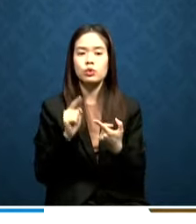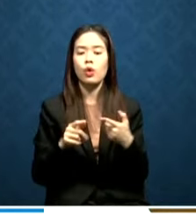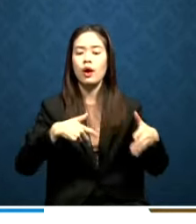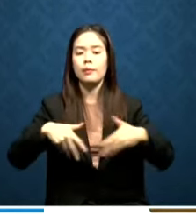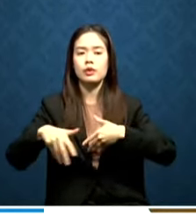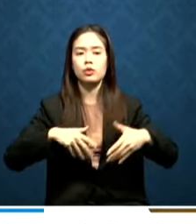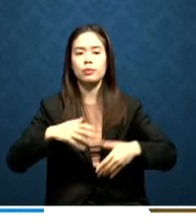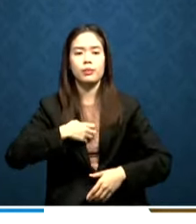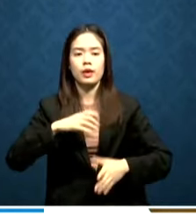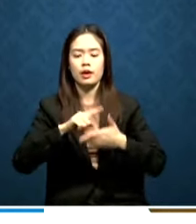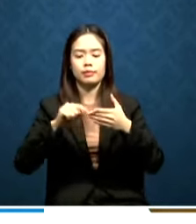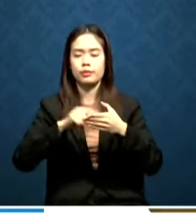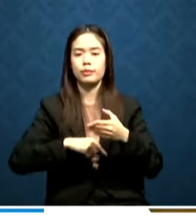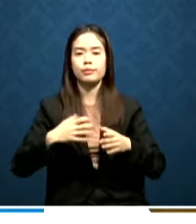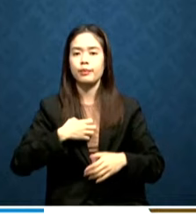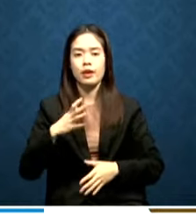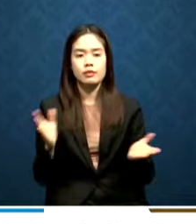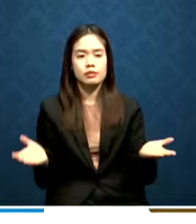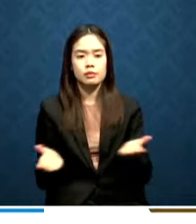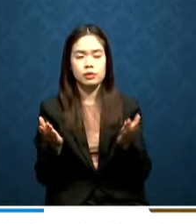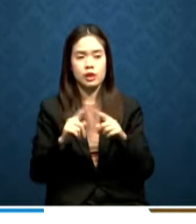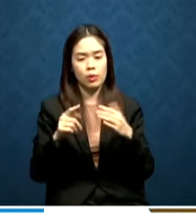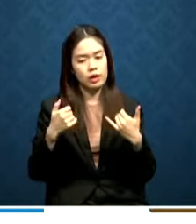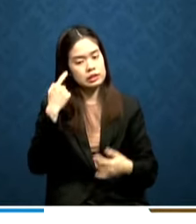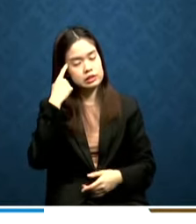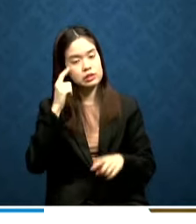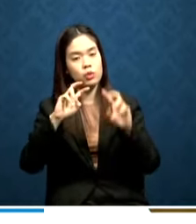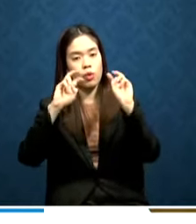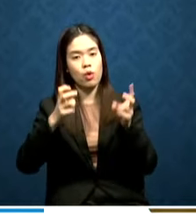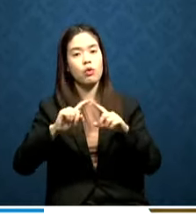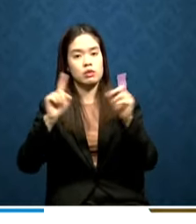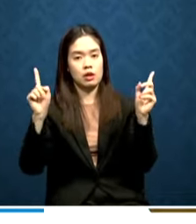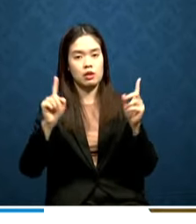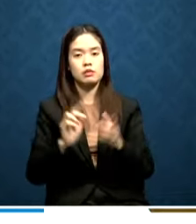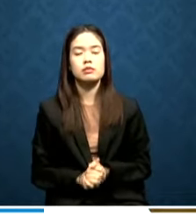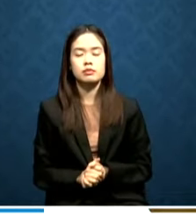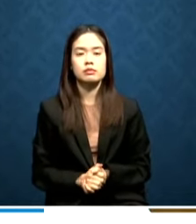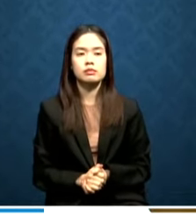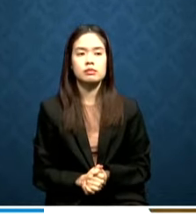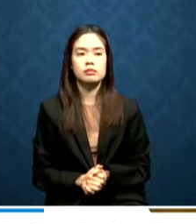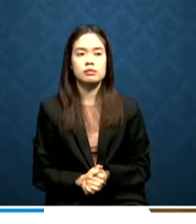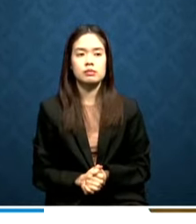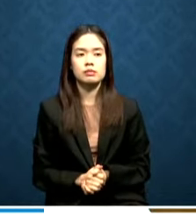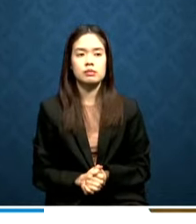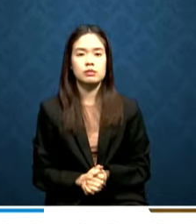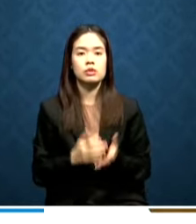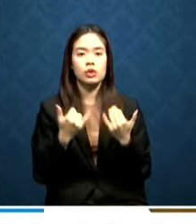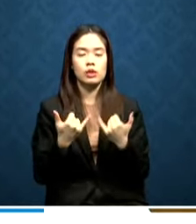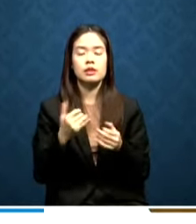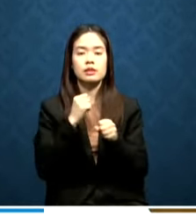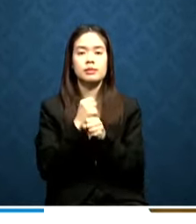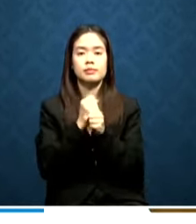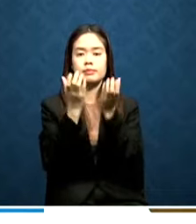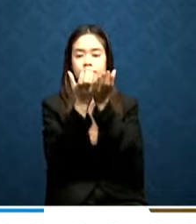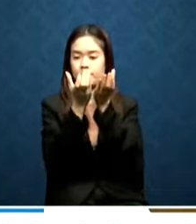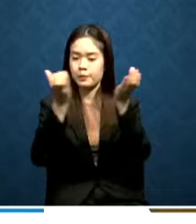เป็นอีกมิตินึงเราจะแก้รัฐธรรมนูญให้เกิดลดทำประชามติเพื่อทำรัฐธรรมนูญให้ลดความขั